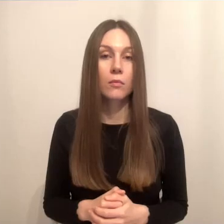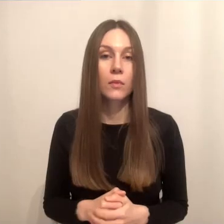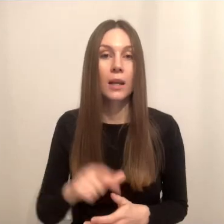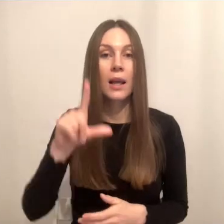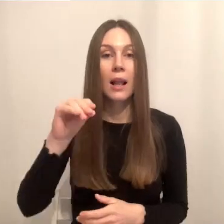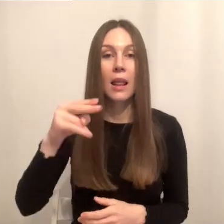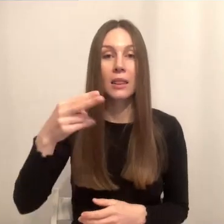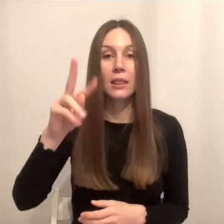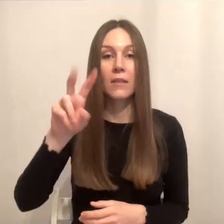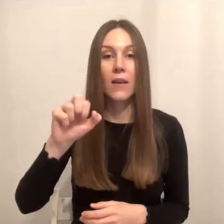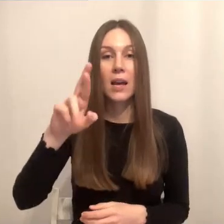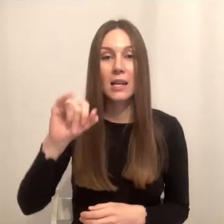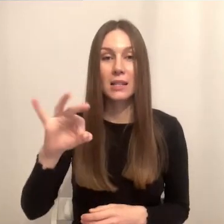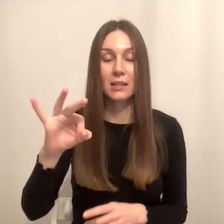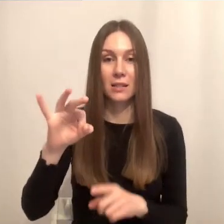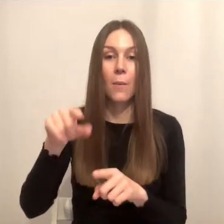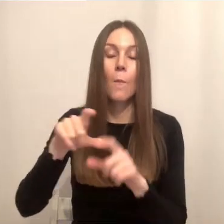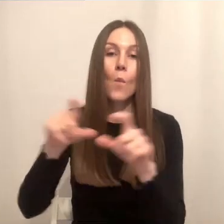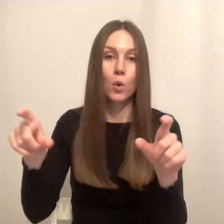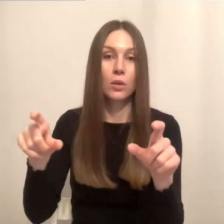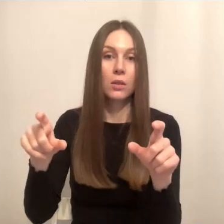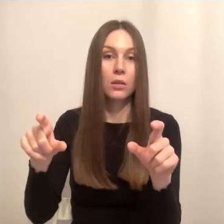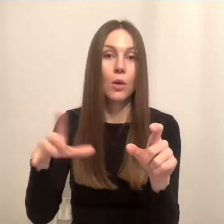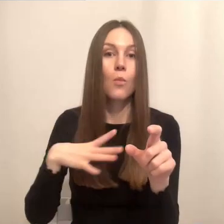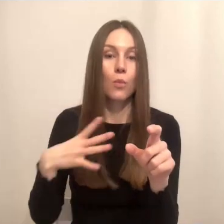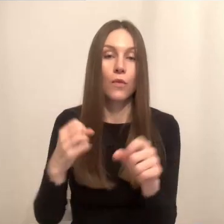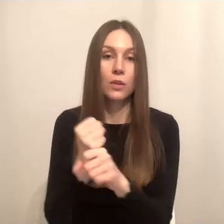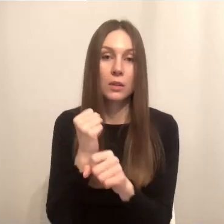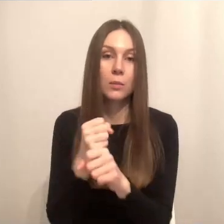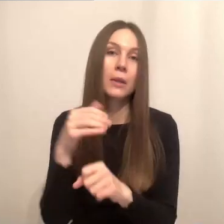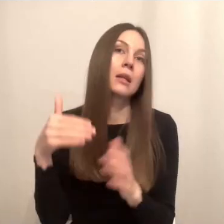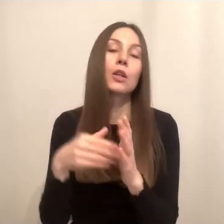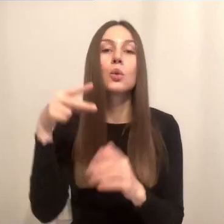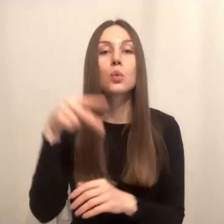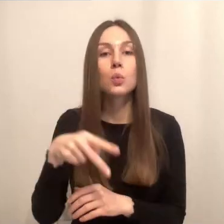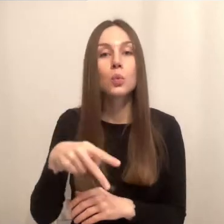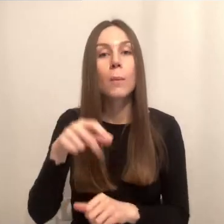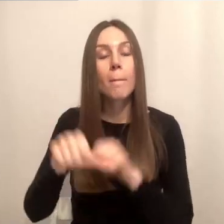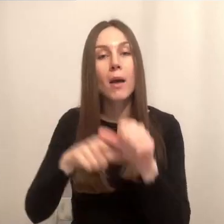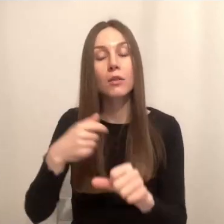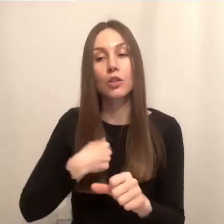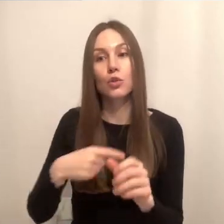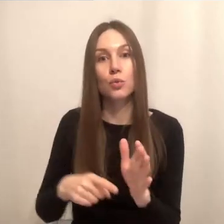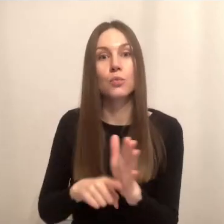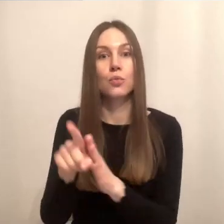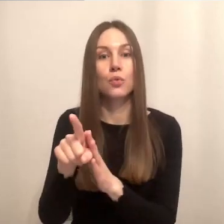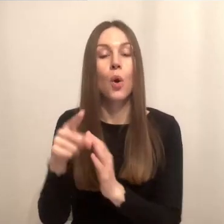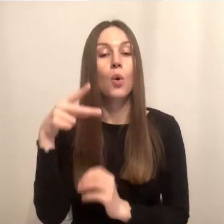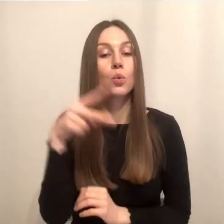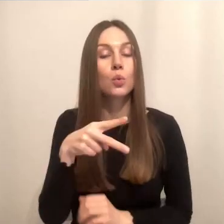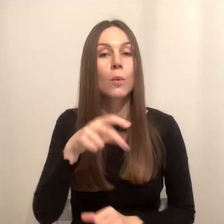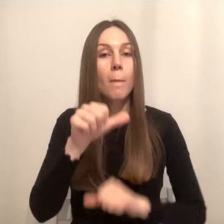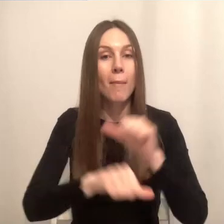Motiejaus Šimelionio mokykloje iki 2000 metų, čia buvo mano pradžia ir nuo 2000 metų aš